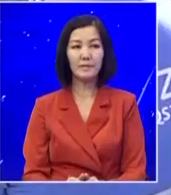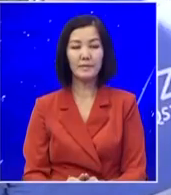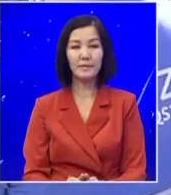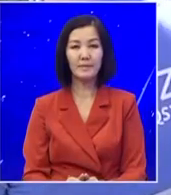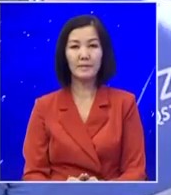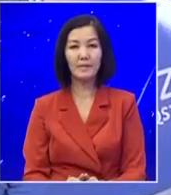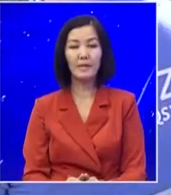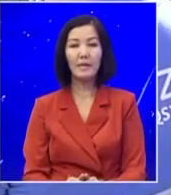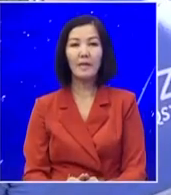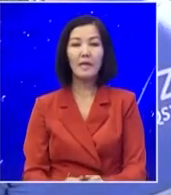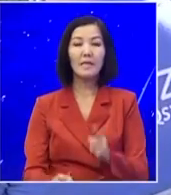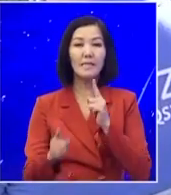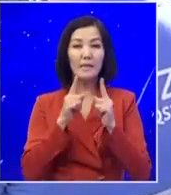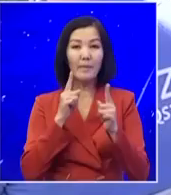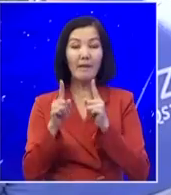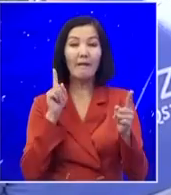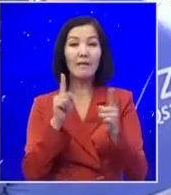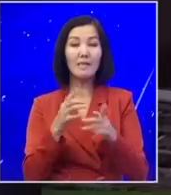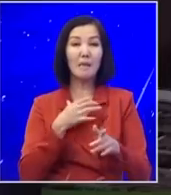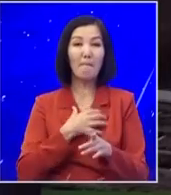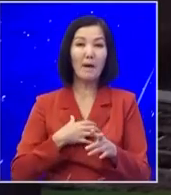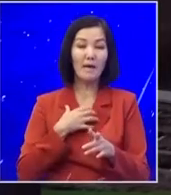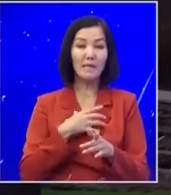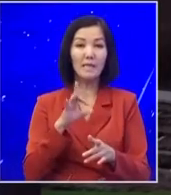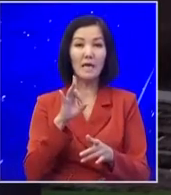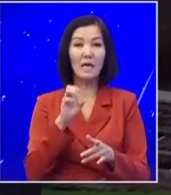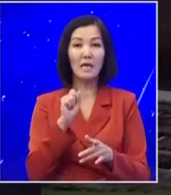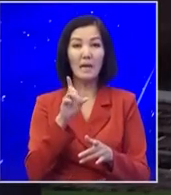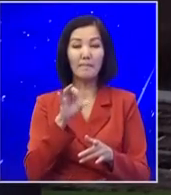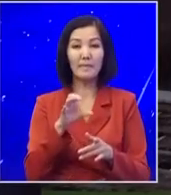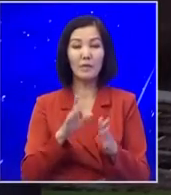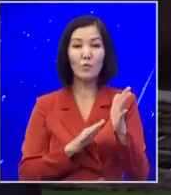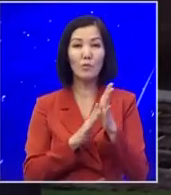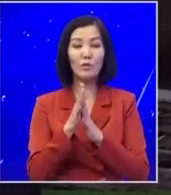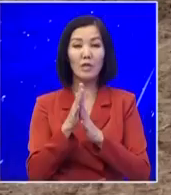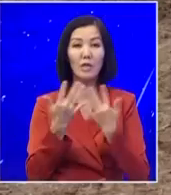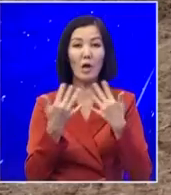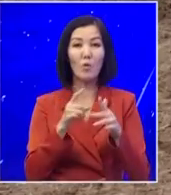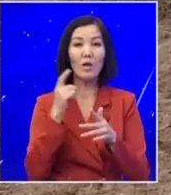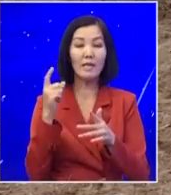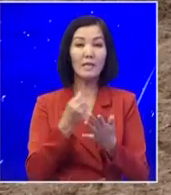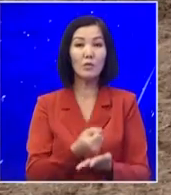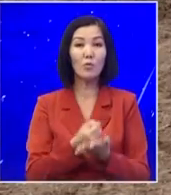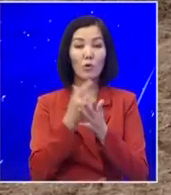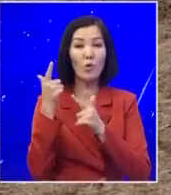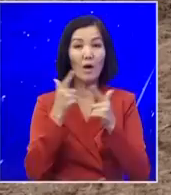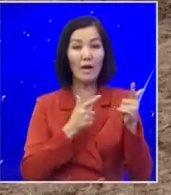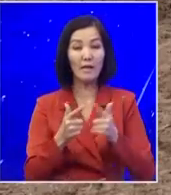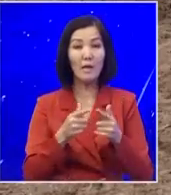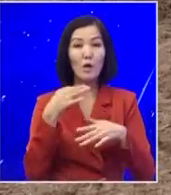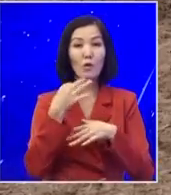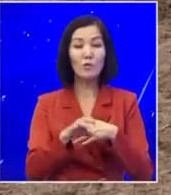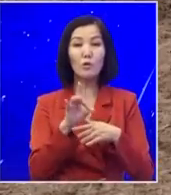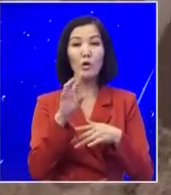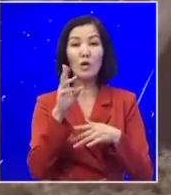отырмыз. Семинар кеңес мазмұнды өтті. Ғалымдар рапсты өсіруге беталар шаруашылықтарды жан жақты қолдау қазір. Биылдыққа күзгі рапс